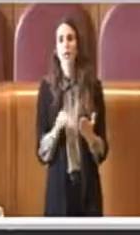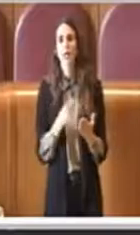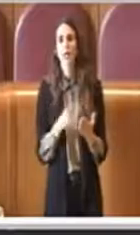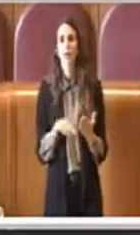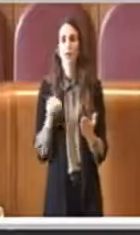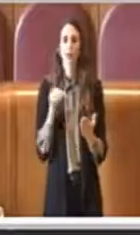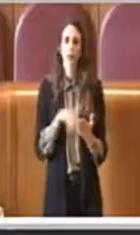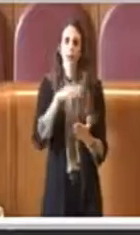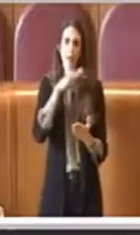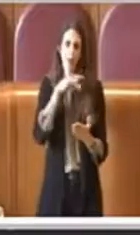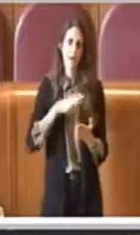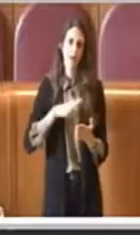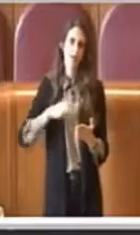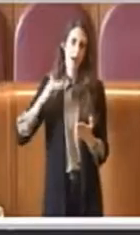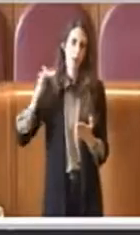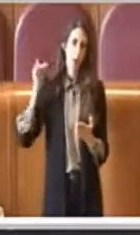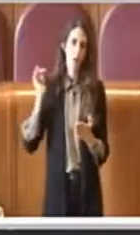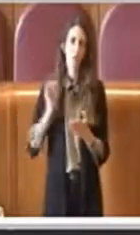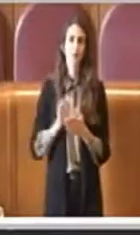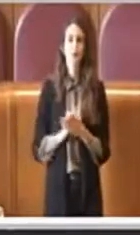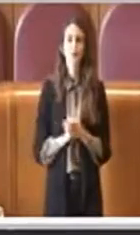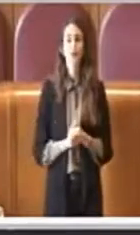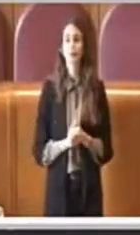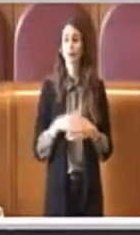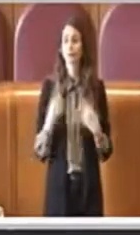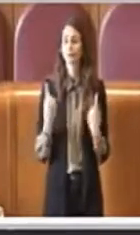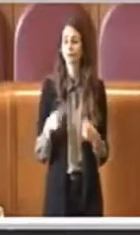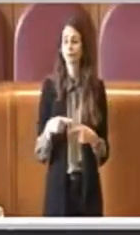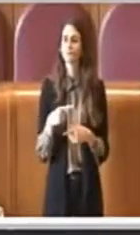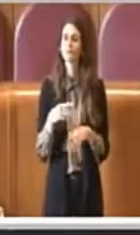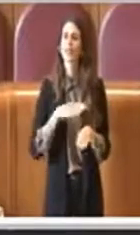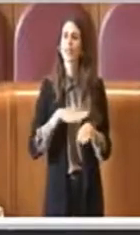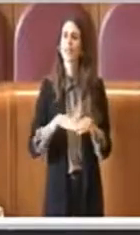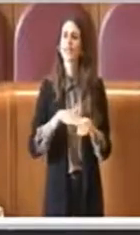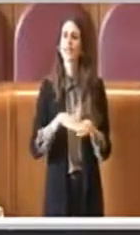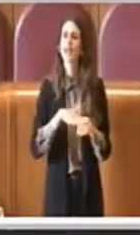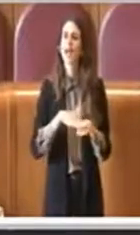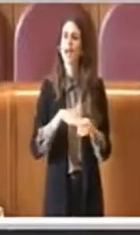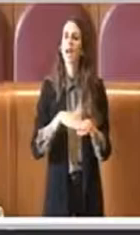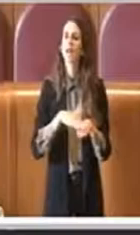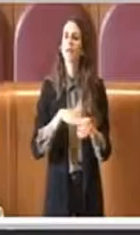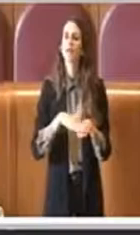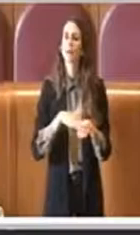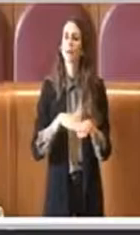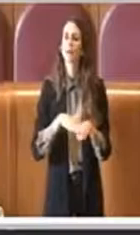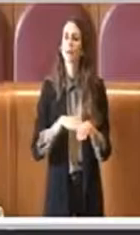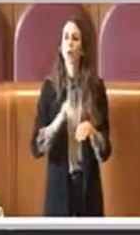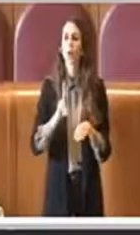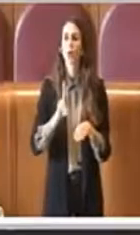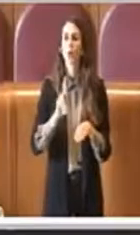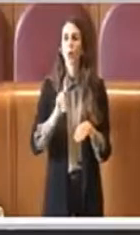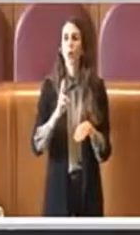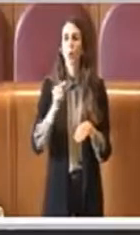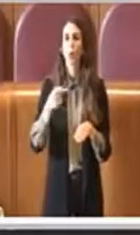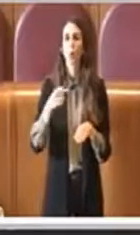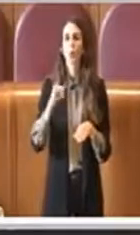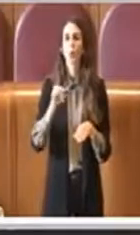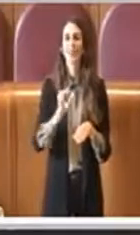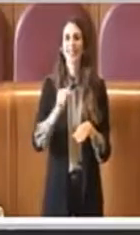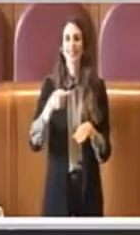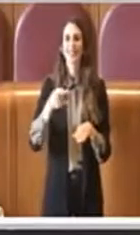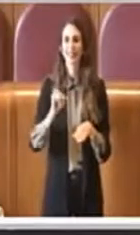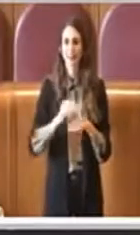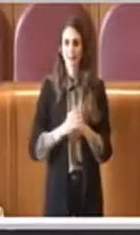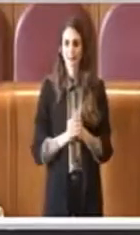pochino vecchio, e quindi prevedevo una riserva nei confronti degli urtisti. Quindi dicevo, siccome